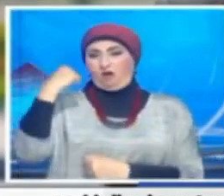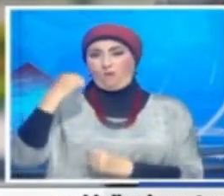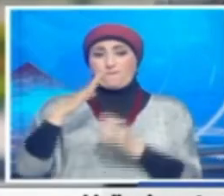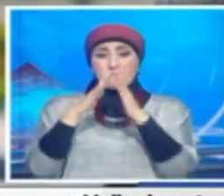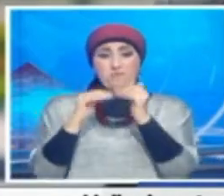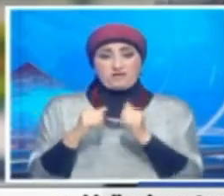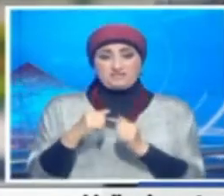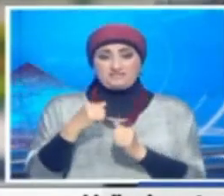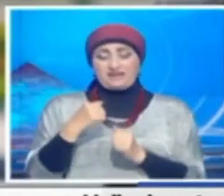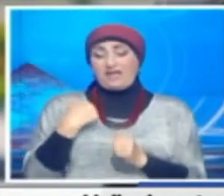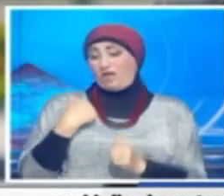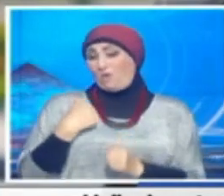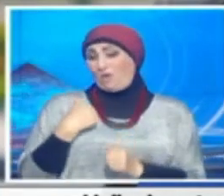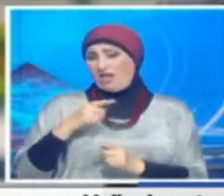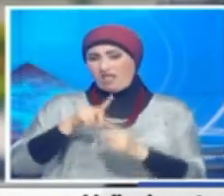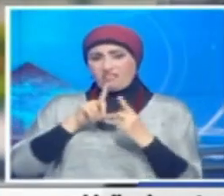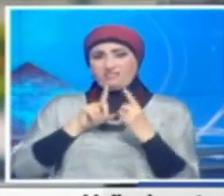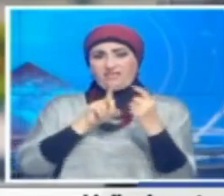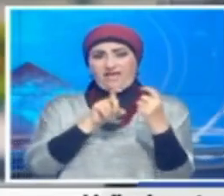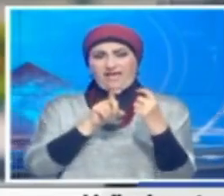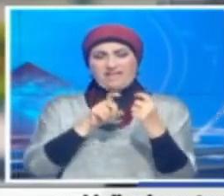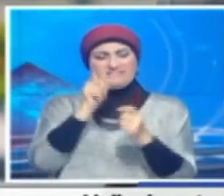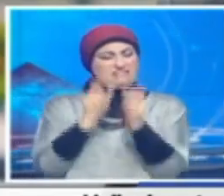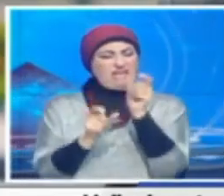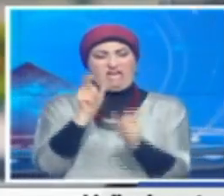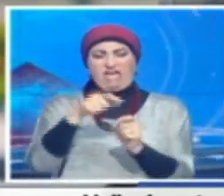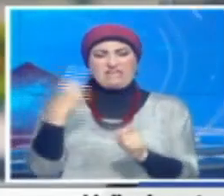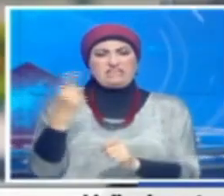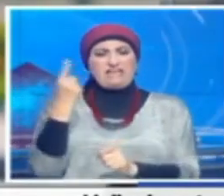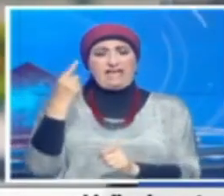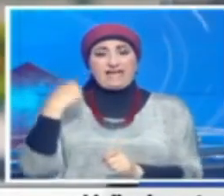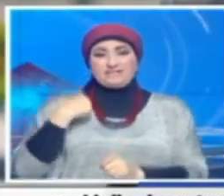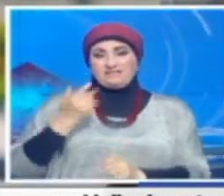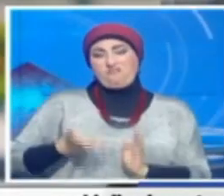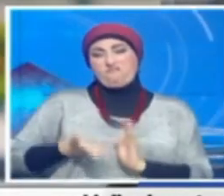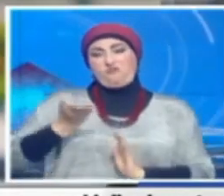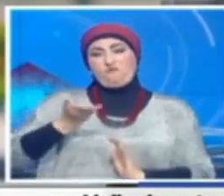رجليها وتقدر تتحدى أي حد، مش تحدي بس دايما هي